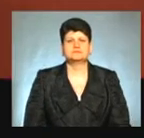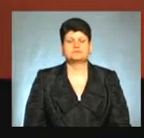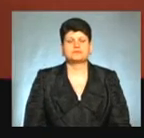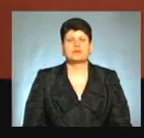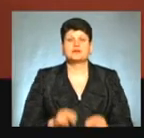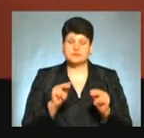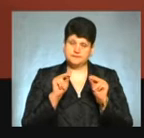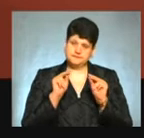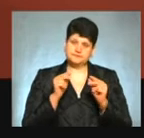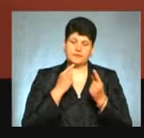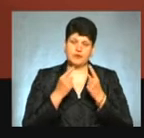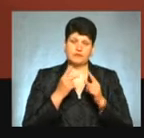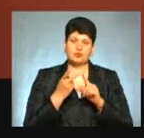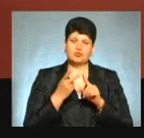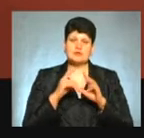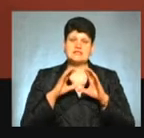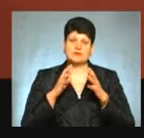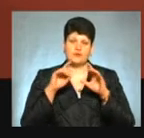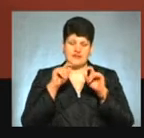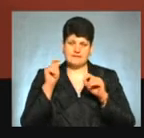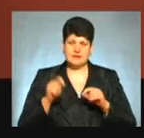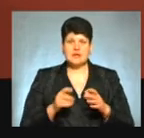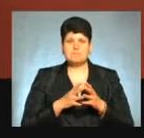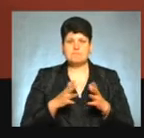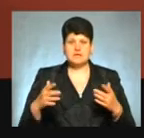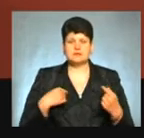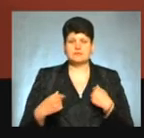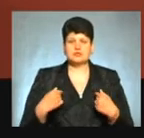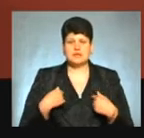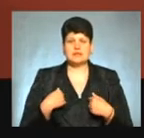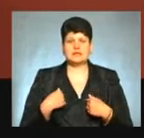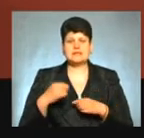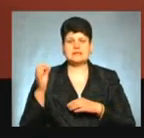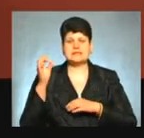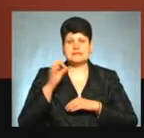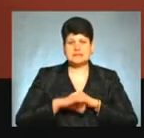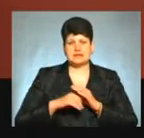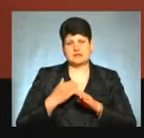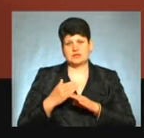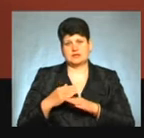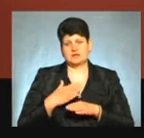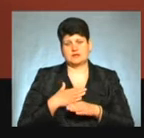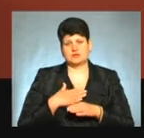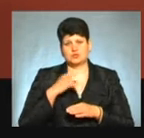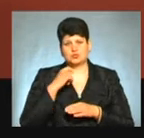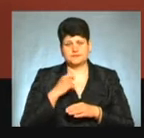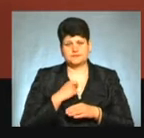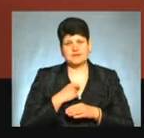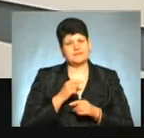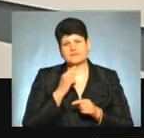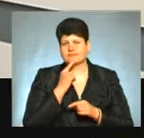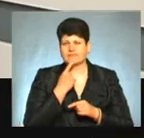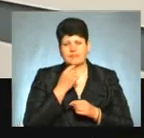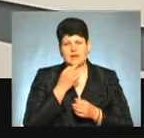Чи справедливо говорити, що у Другій світовій війні більше постраждала саме західна частина нашої країни? Знаєте,